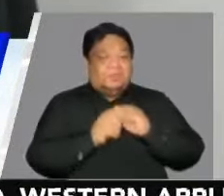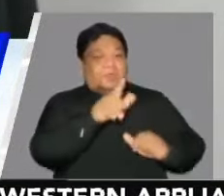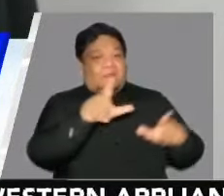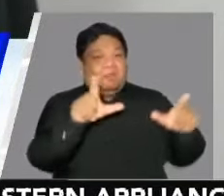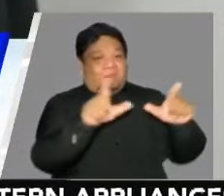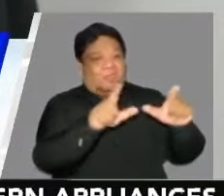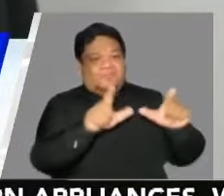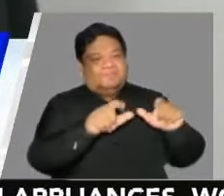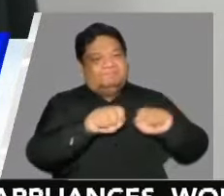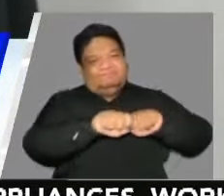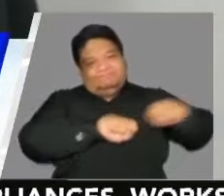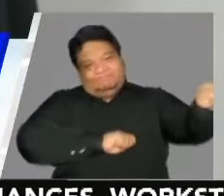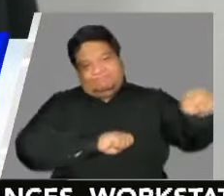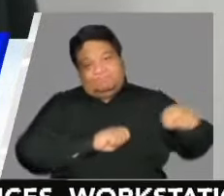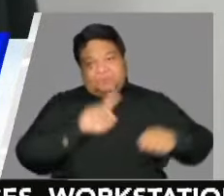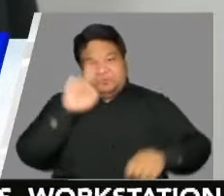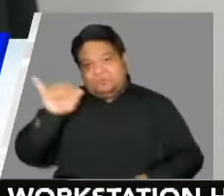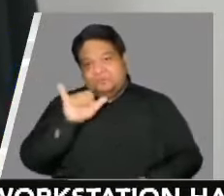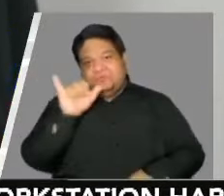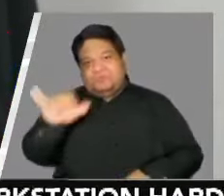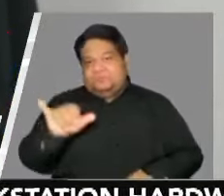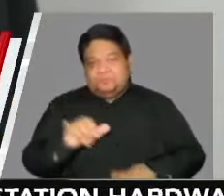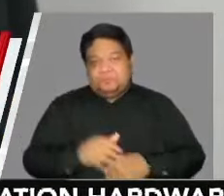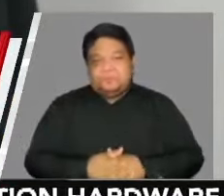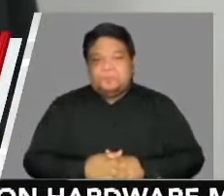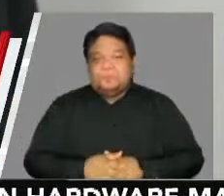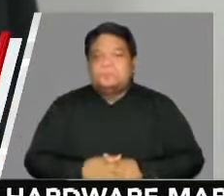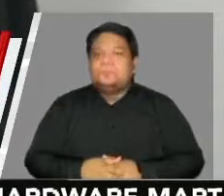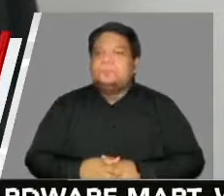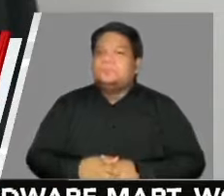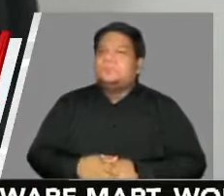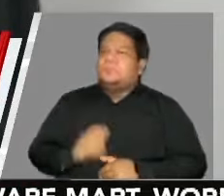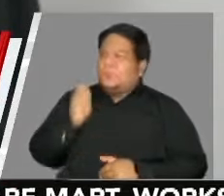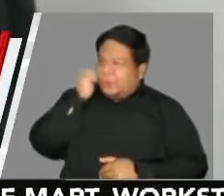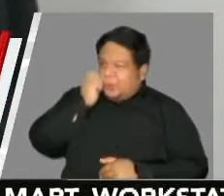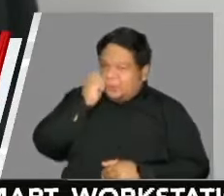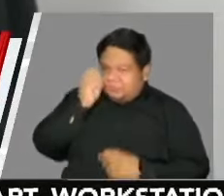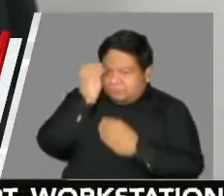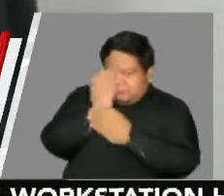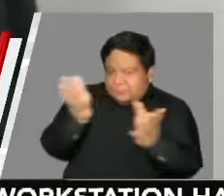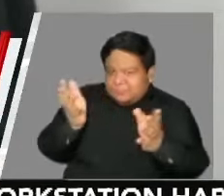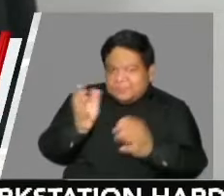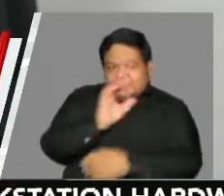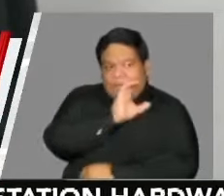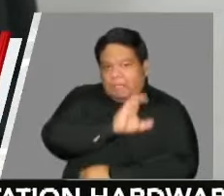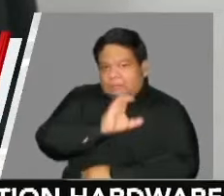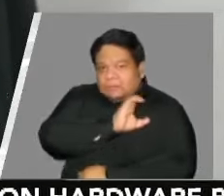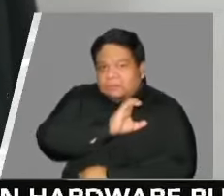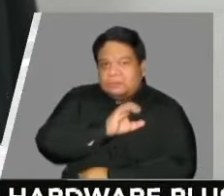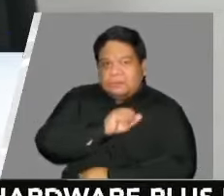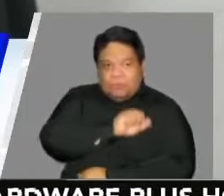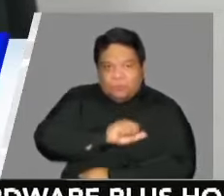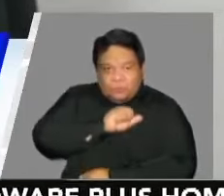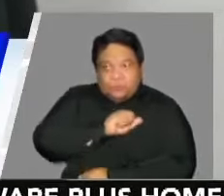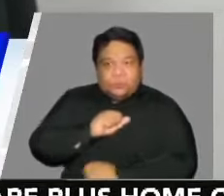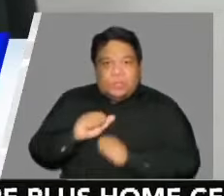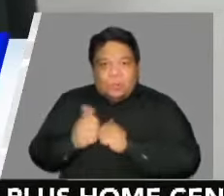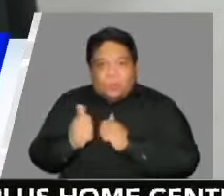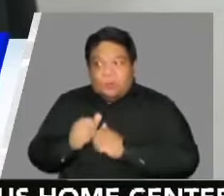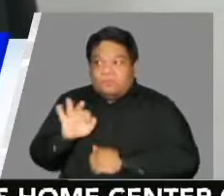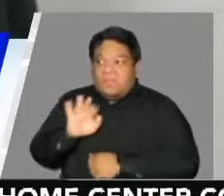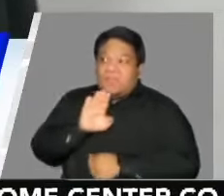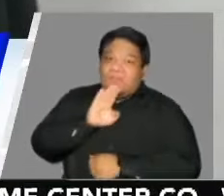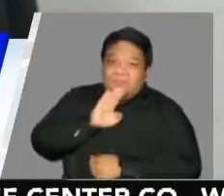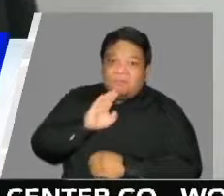ko sinasabi yung character attitude discipline sa kalsada Makikita mo pag lalo na yan Naka napost sa social media yung